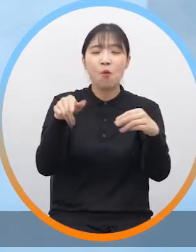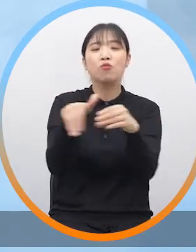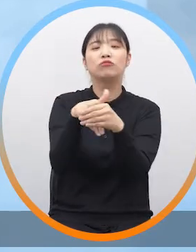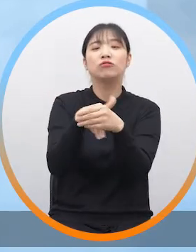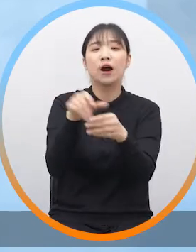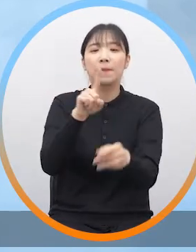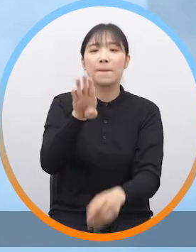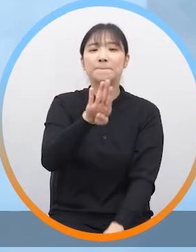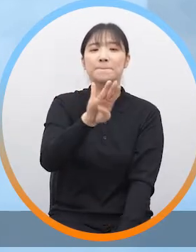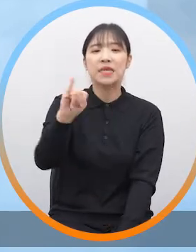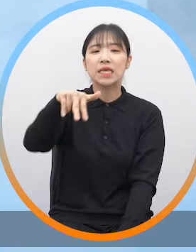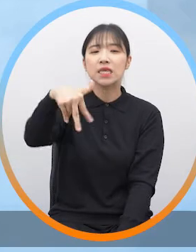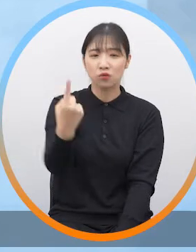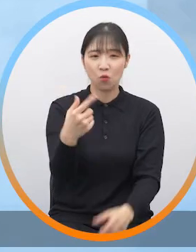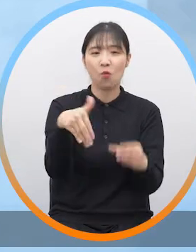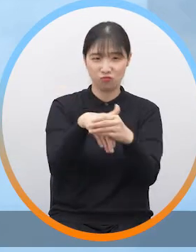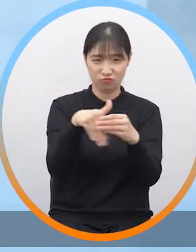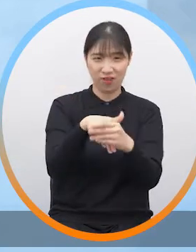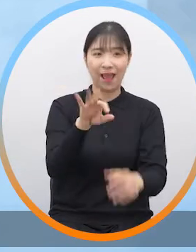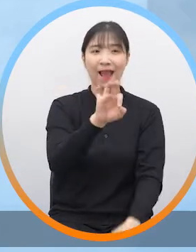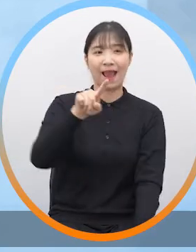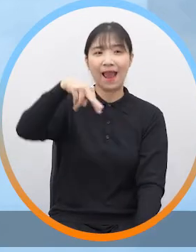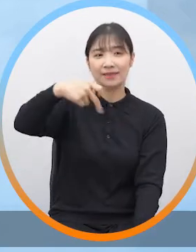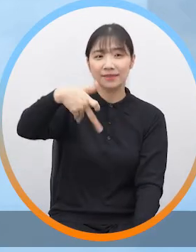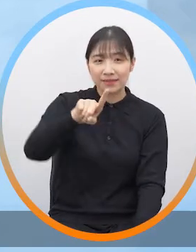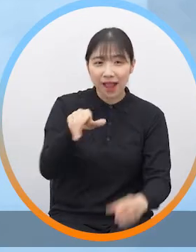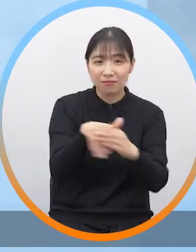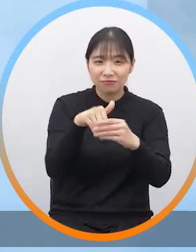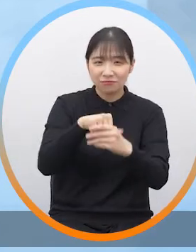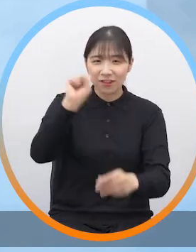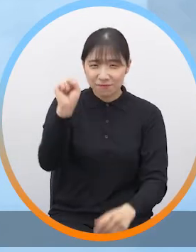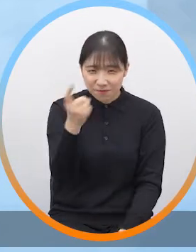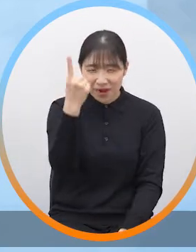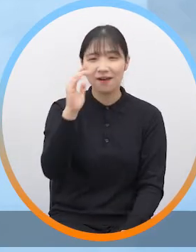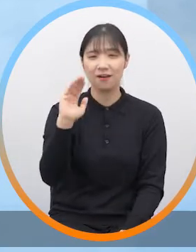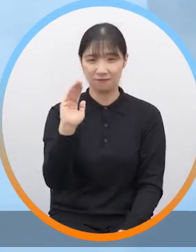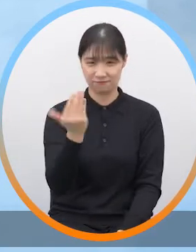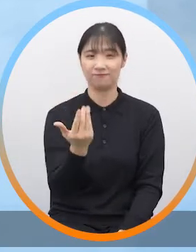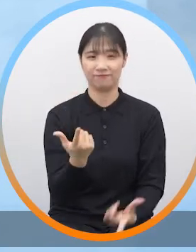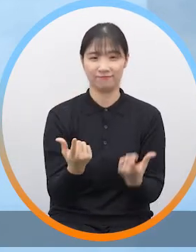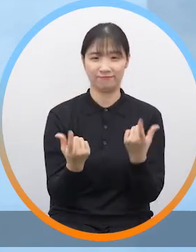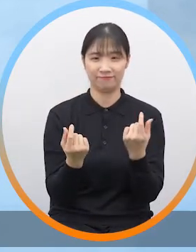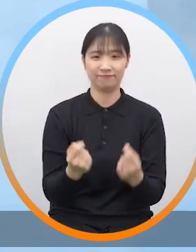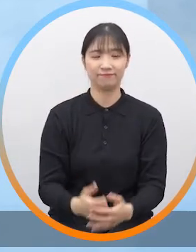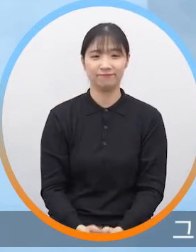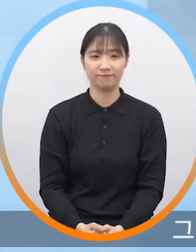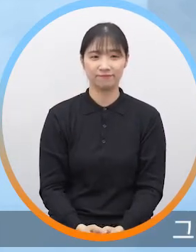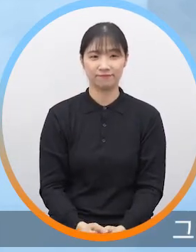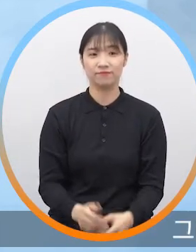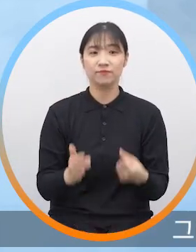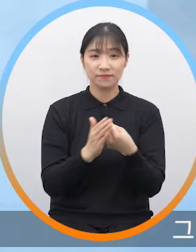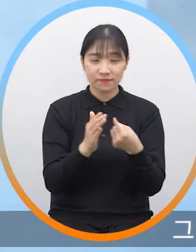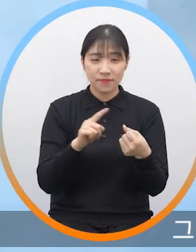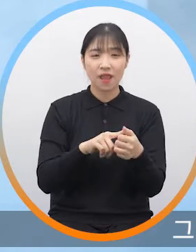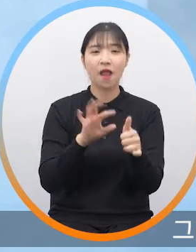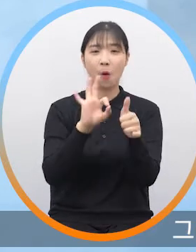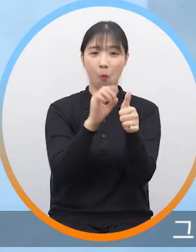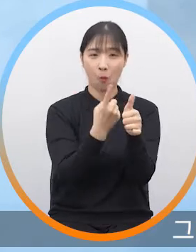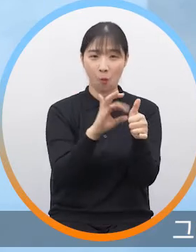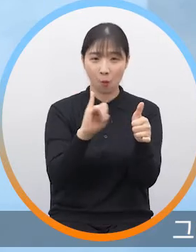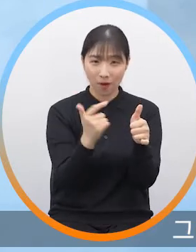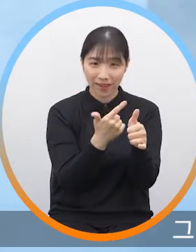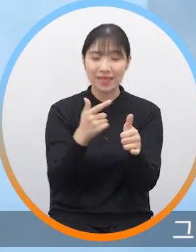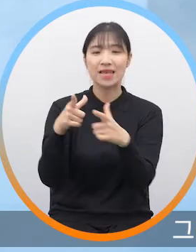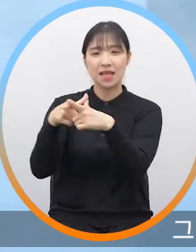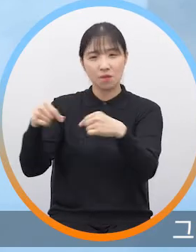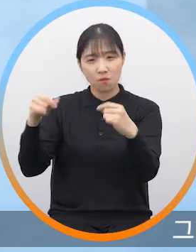문화, 비조 문화, 아스카 문화의 시조로 등극하게 됐다는 것이죠. 그래서 왕인은 일본